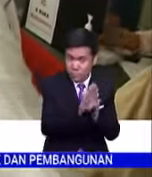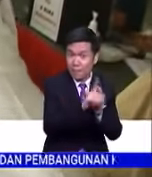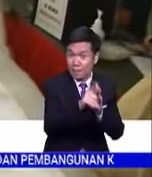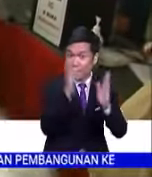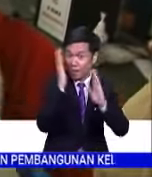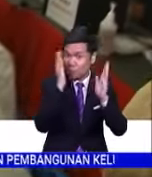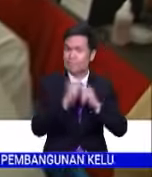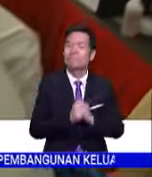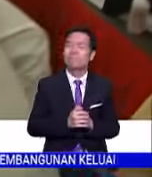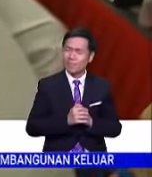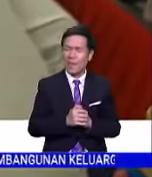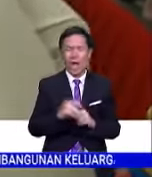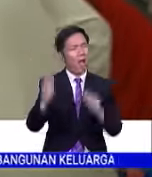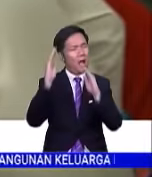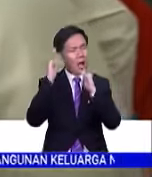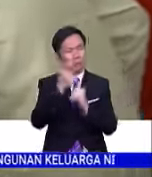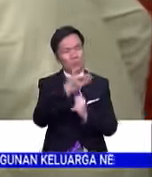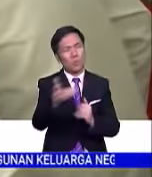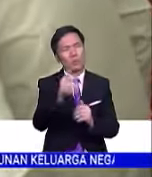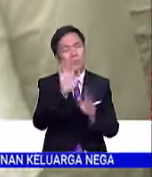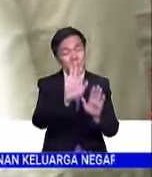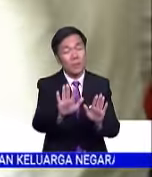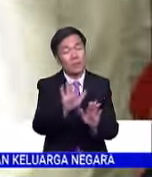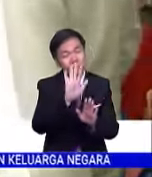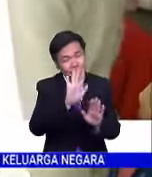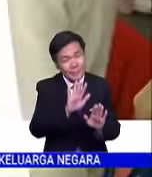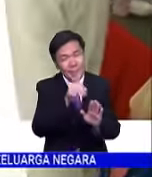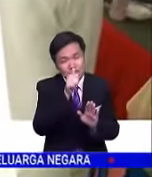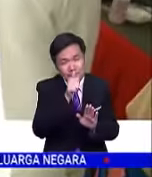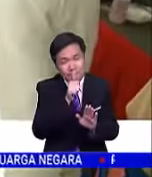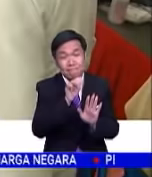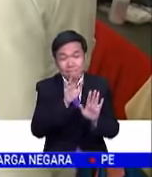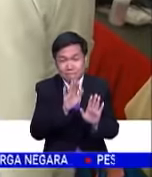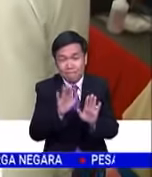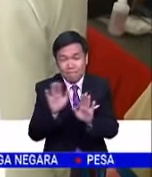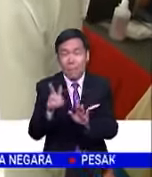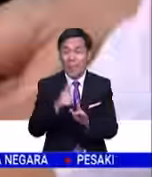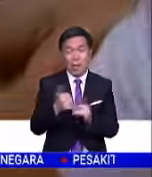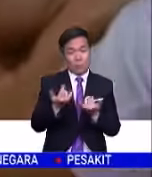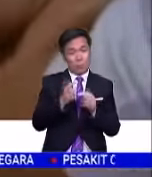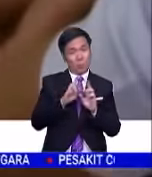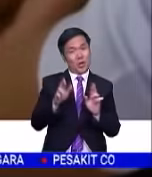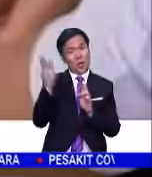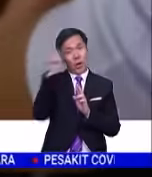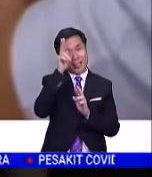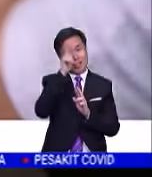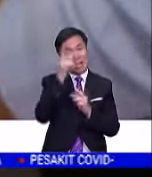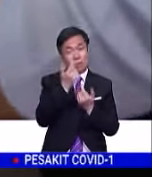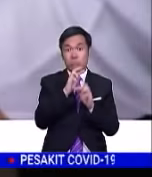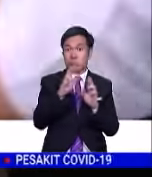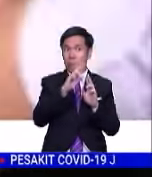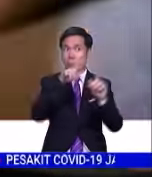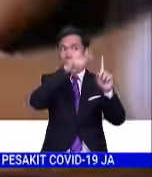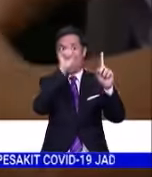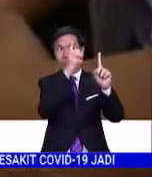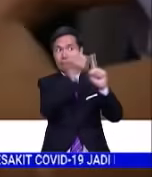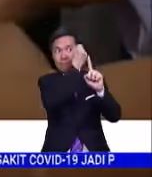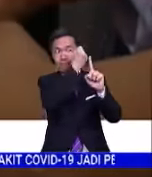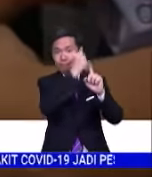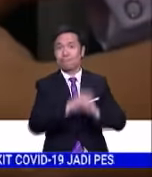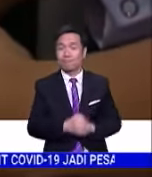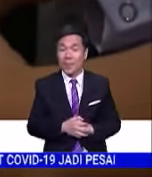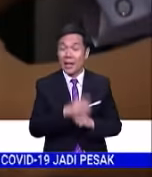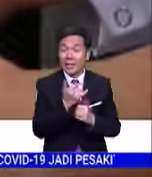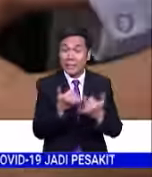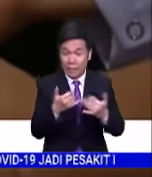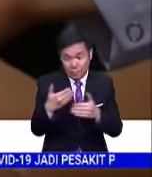Beliau berharap semua pihak bersabar dan memberi ruang kepada kerajaan dalam memastikan pelan pemulihan negara berjaya mencapai matlamat.